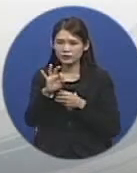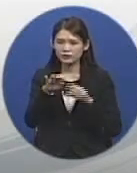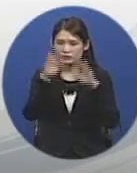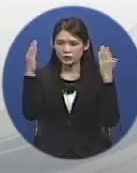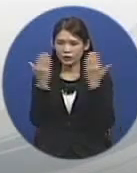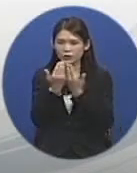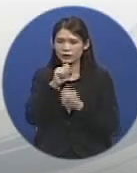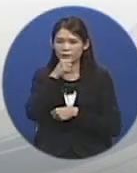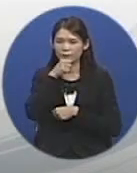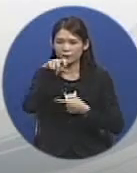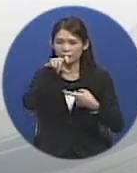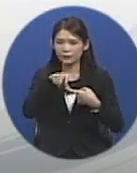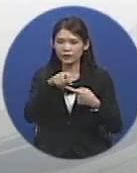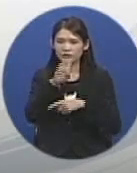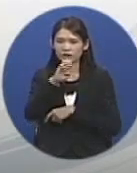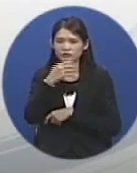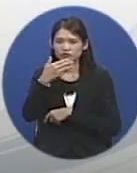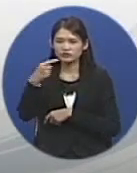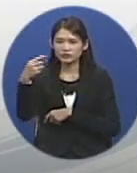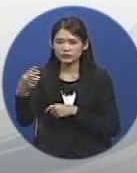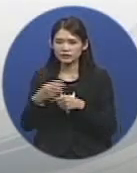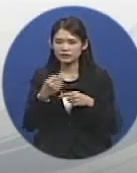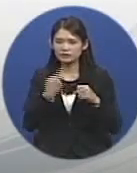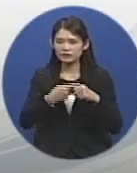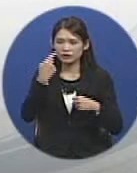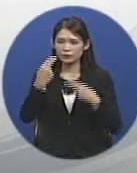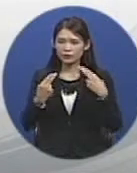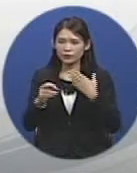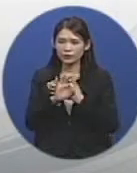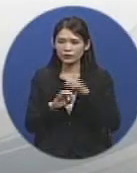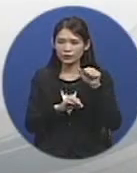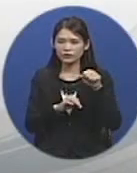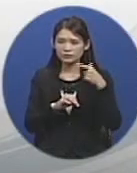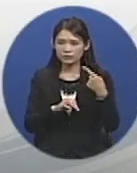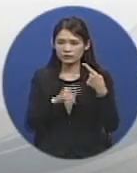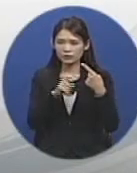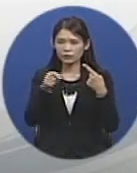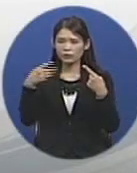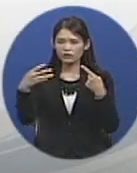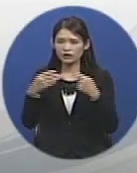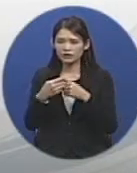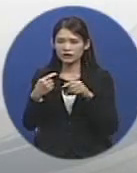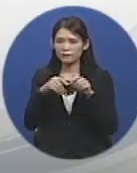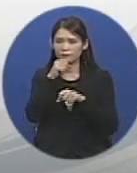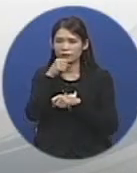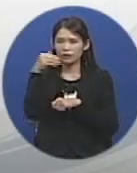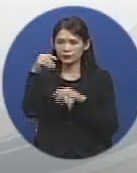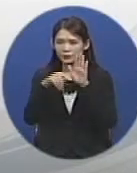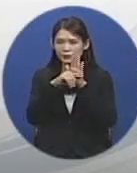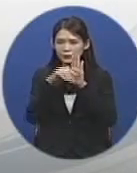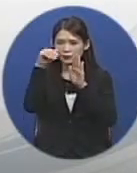점수가 49.3점으로 전년도 결과 51.54점과 비교해 약 2.2점 하락한